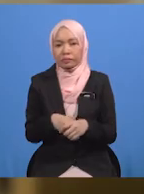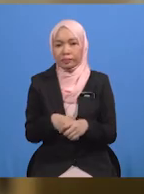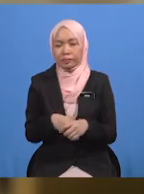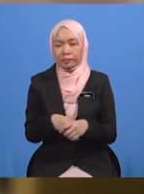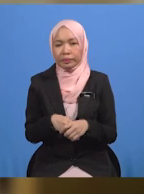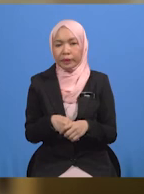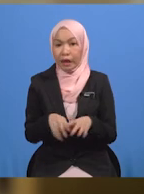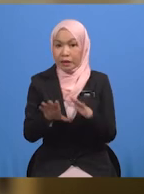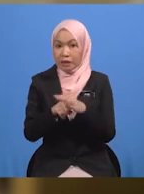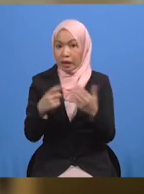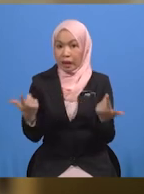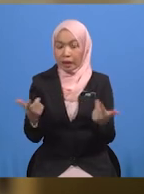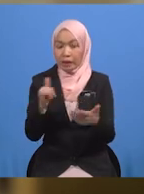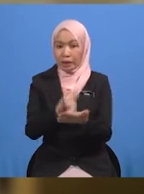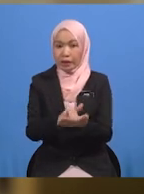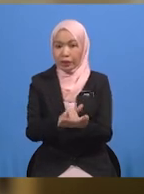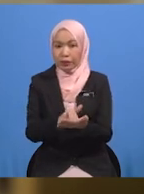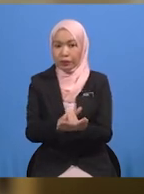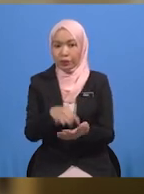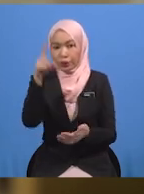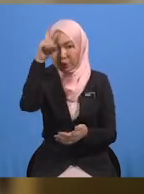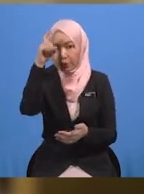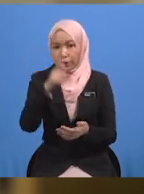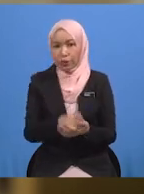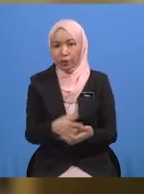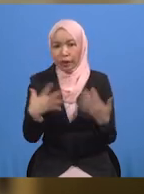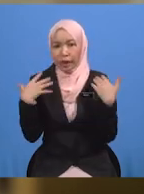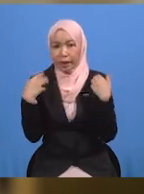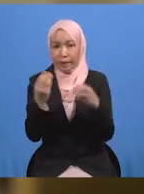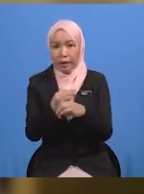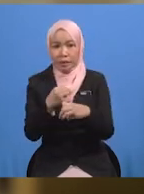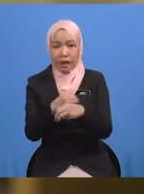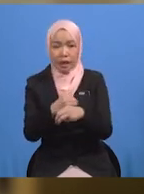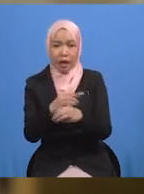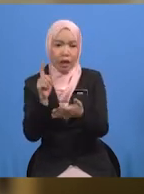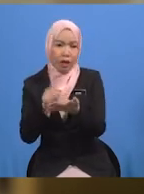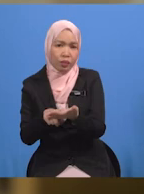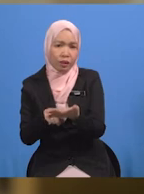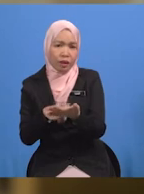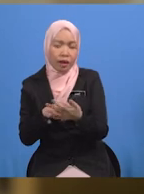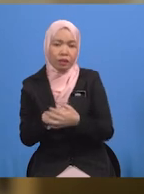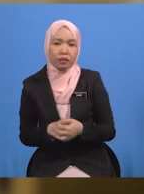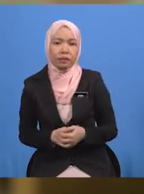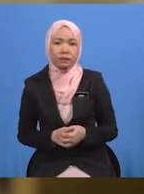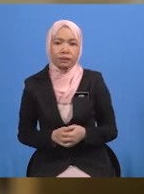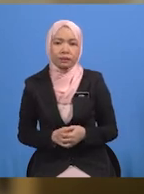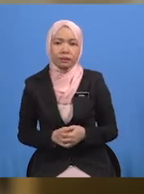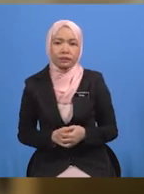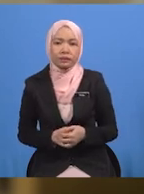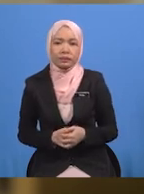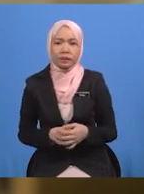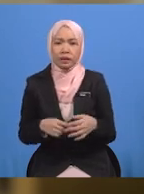Selain itu, Turki juga berada dalam konflik hutang yang meruncing, ekoran daripada masalah peperangan